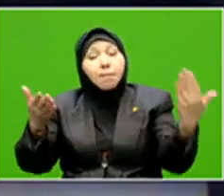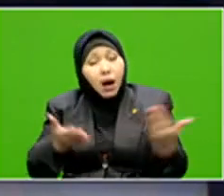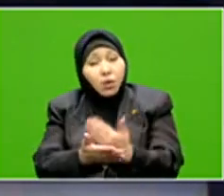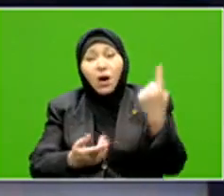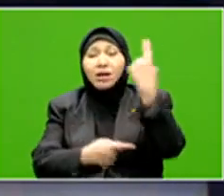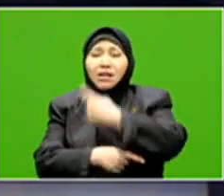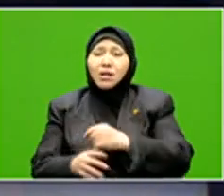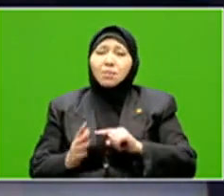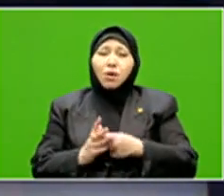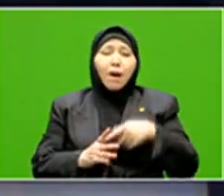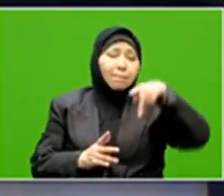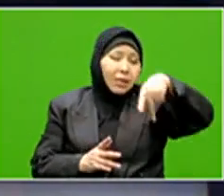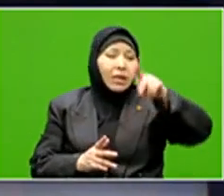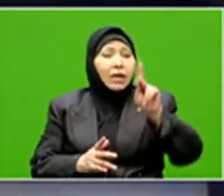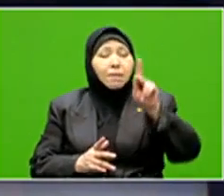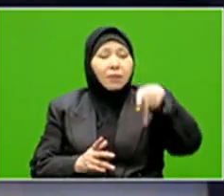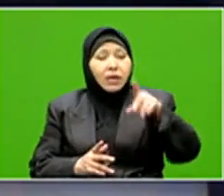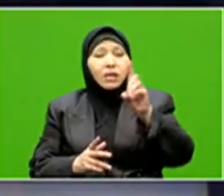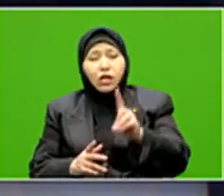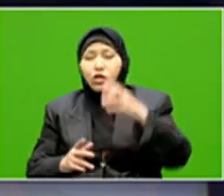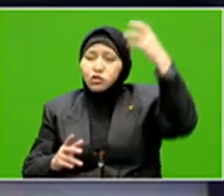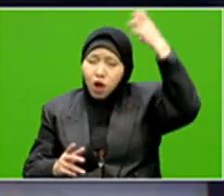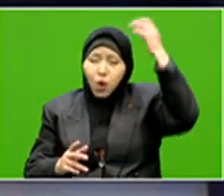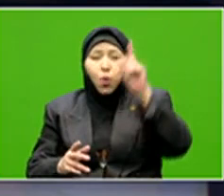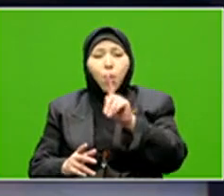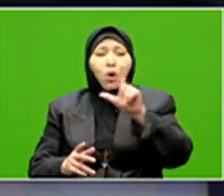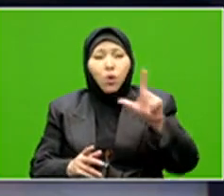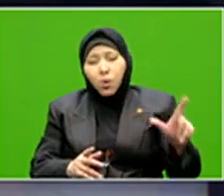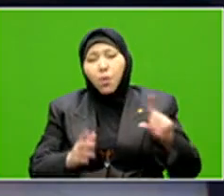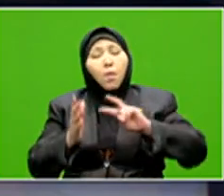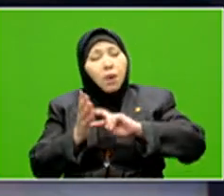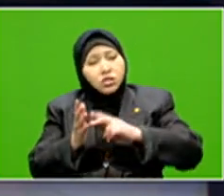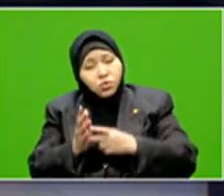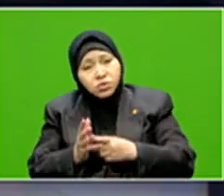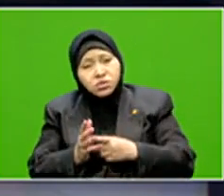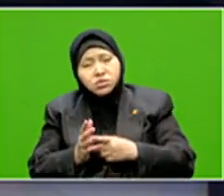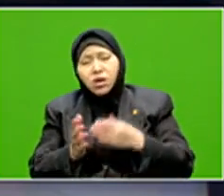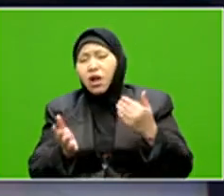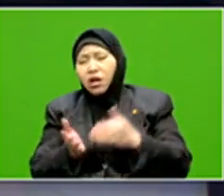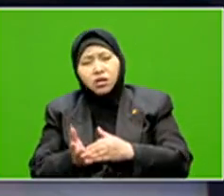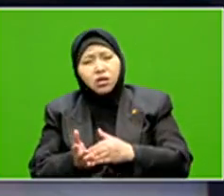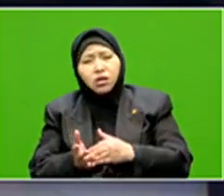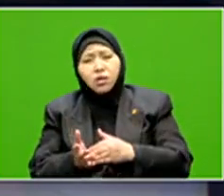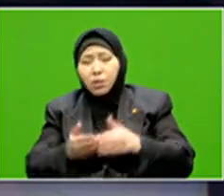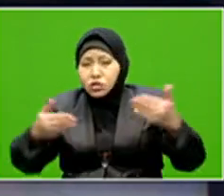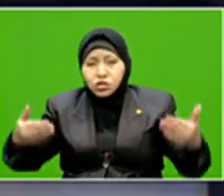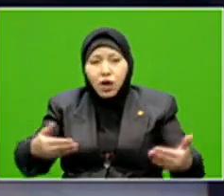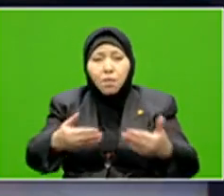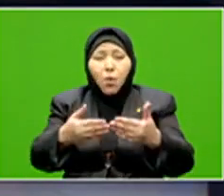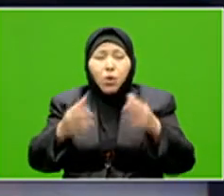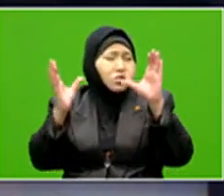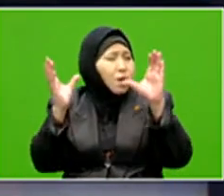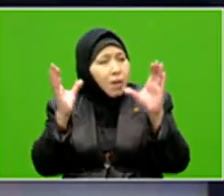ini bermula, Ustaz, ya, PKPD di Selangor, di Kuala Lumpur, maksudnya makin lagi bersambung ya